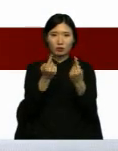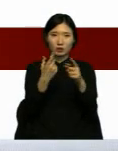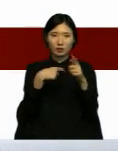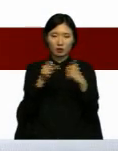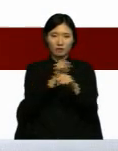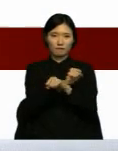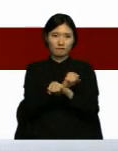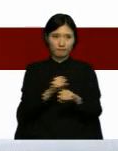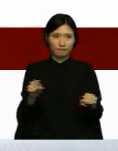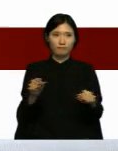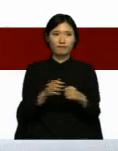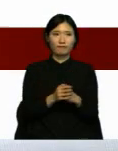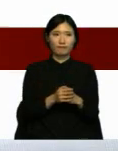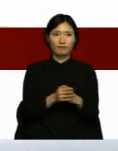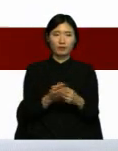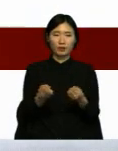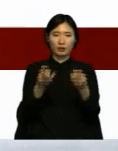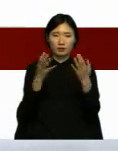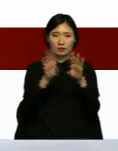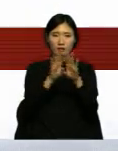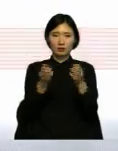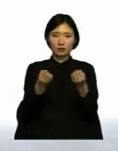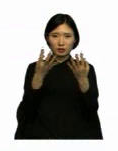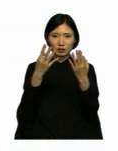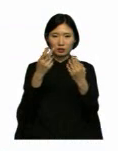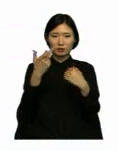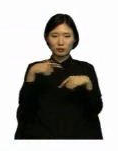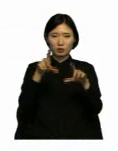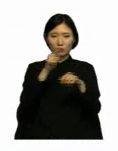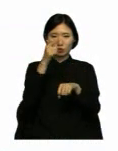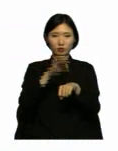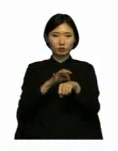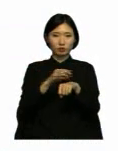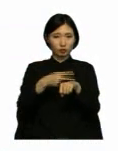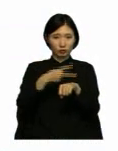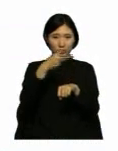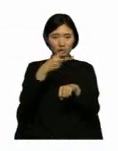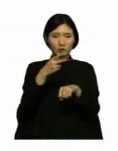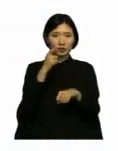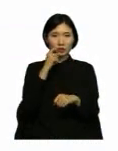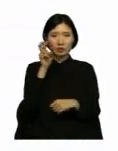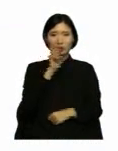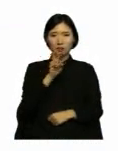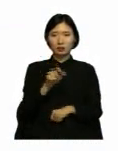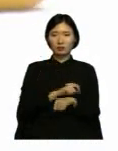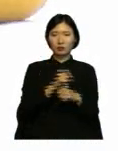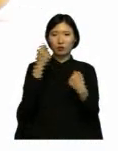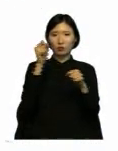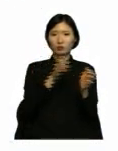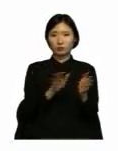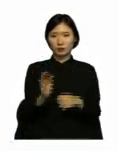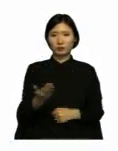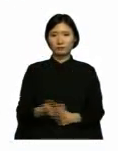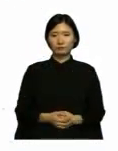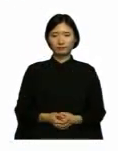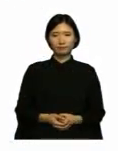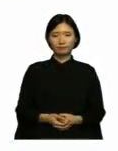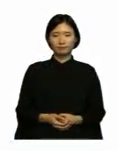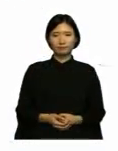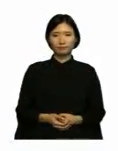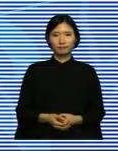규모를 넓혔습니다. 행사 개막일인 12일 오후 2시에는 인기 가수의 특별 공연도 준비되어 있습니다.